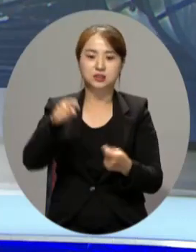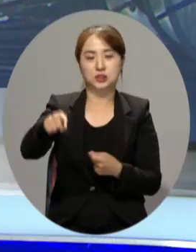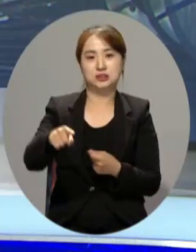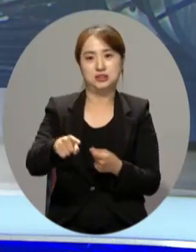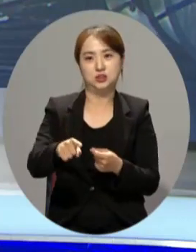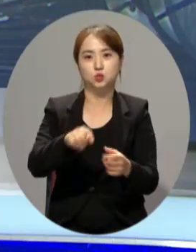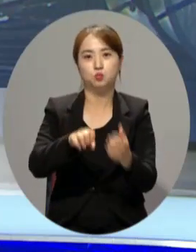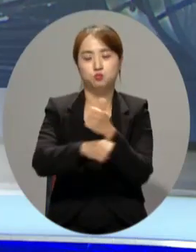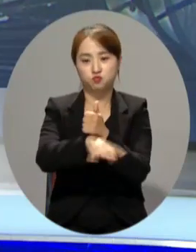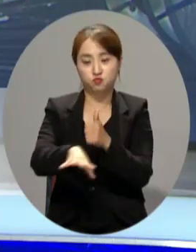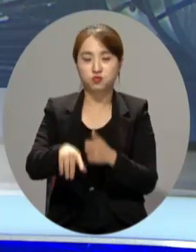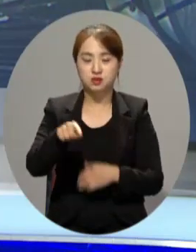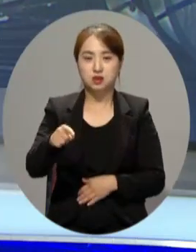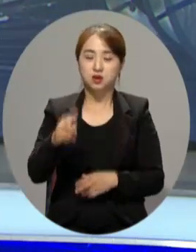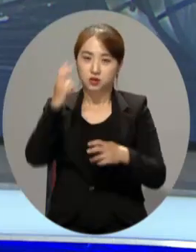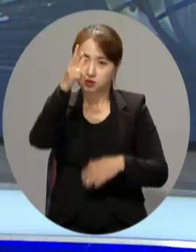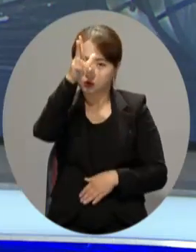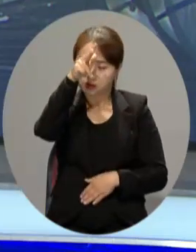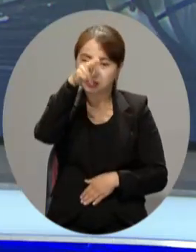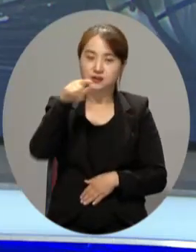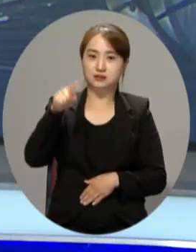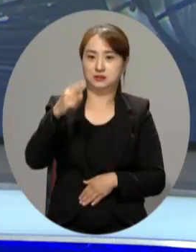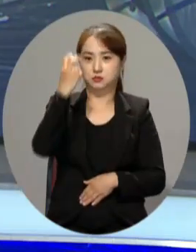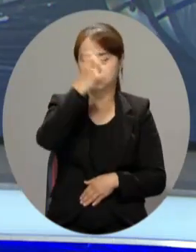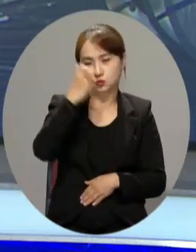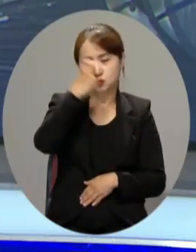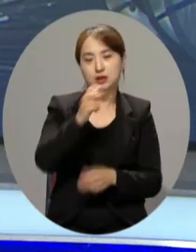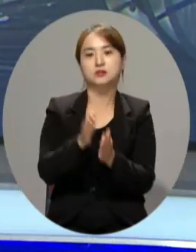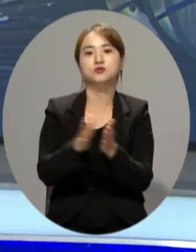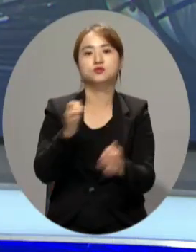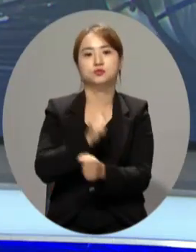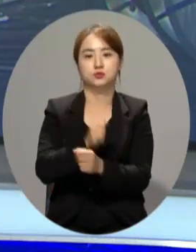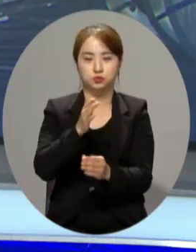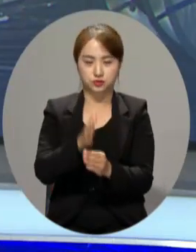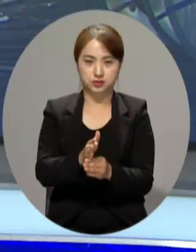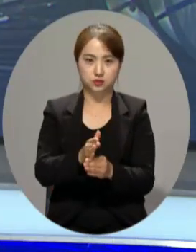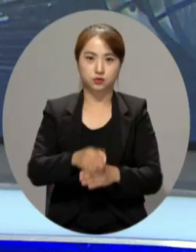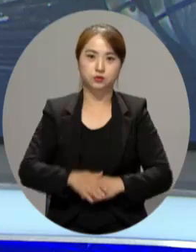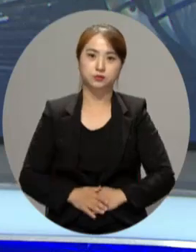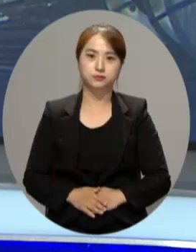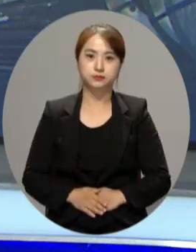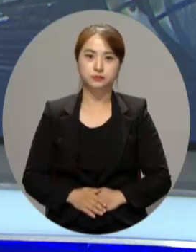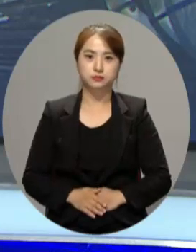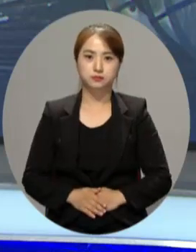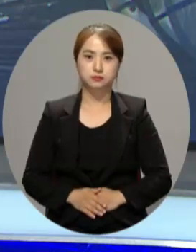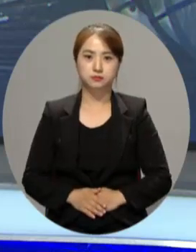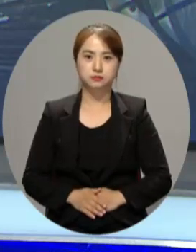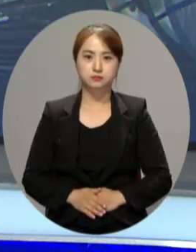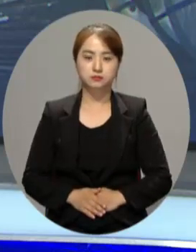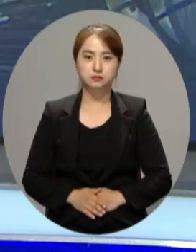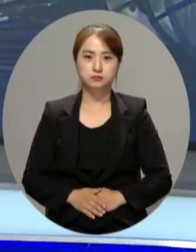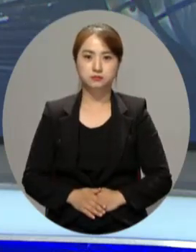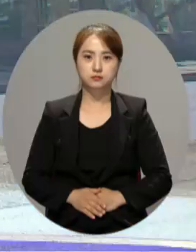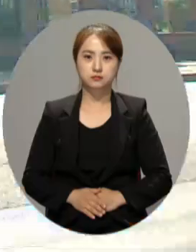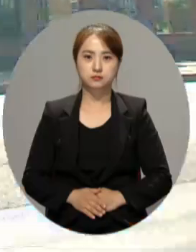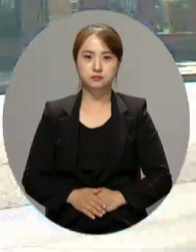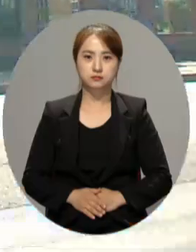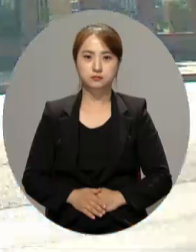소속인데 경찰과 노동당국이 사고 원인 파악에 나섰습니다. 허현우 기자입니다.